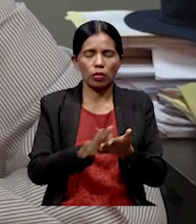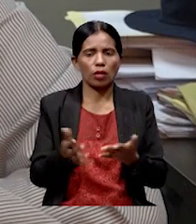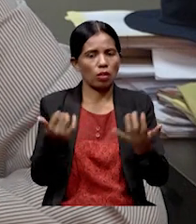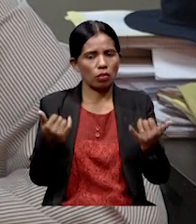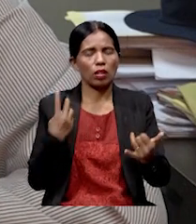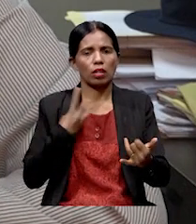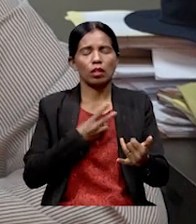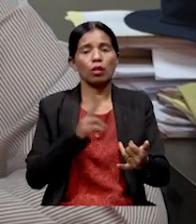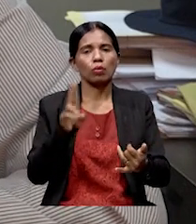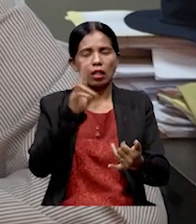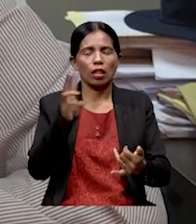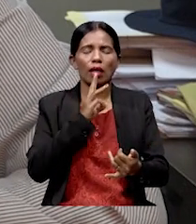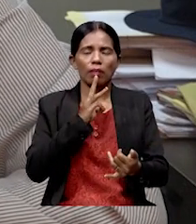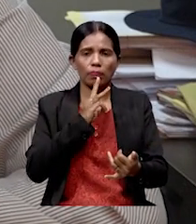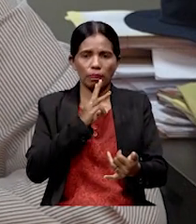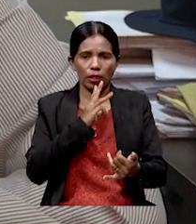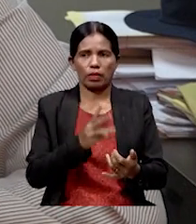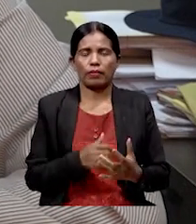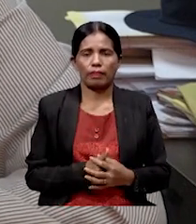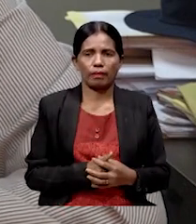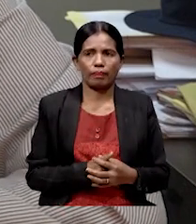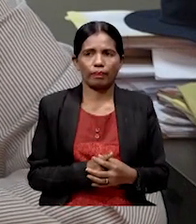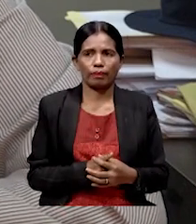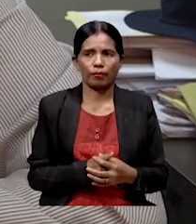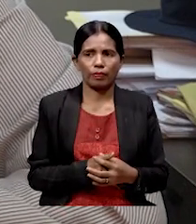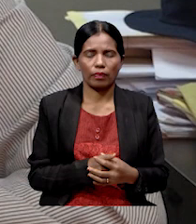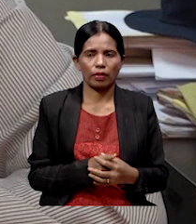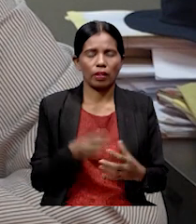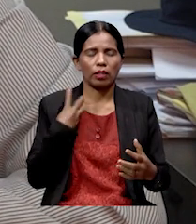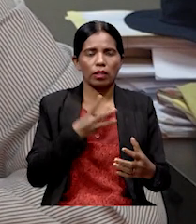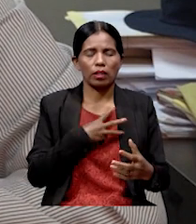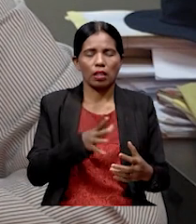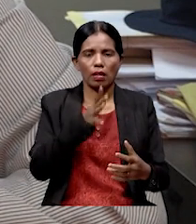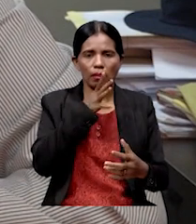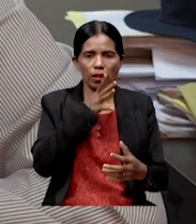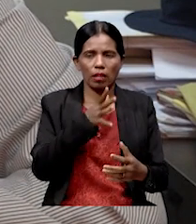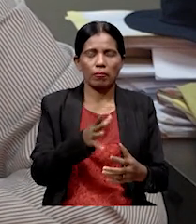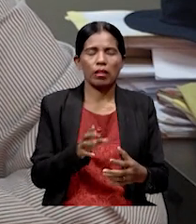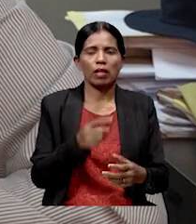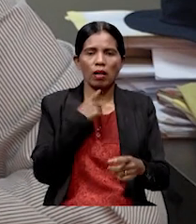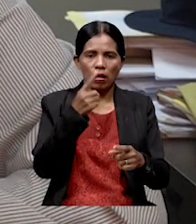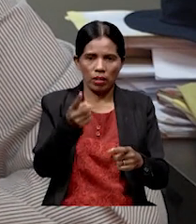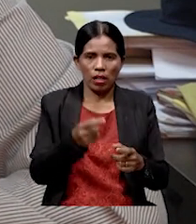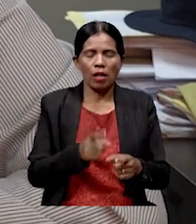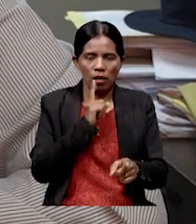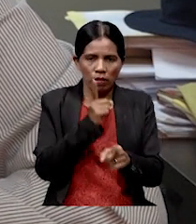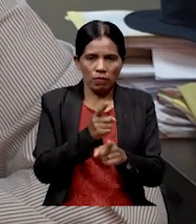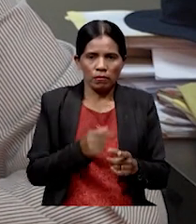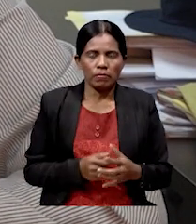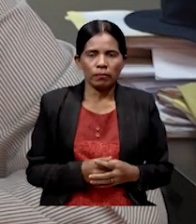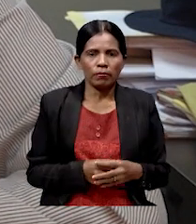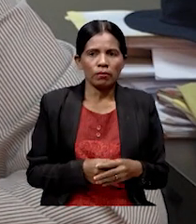ita. Be si ita ita ne ina masir ne be uin hudihane la narsaida mai be.